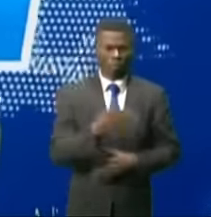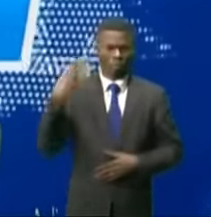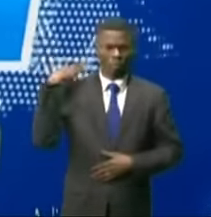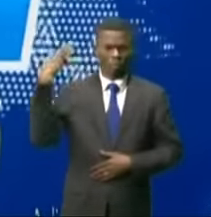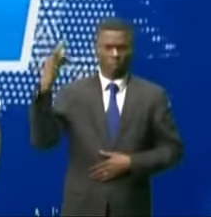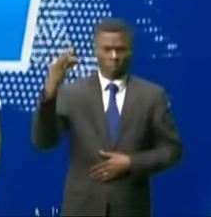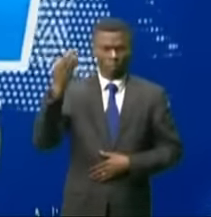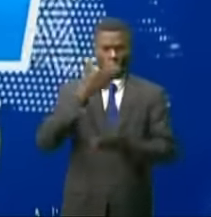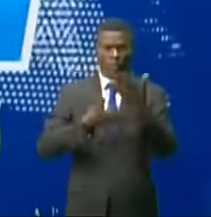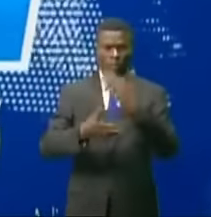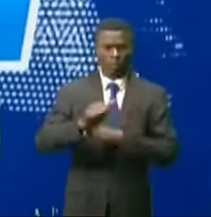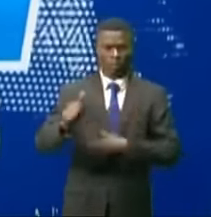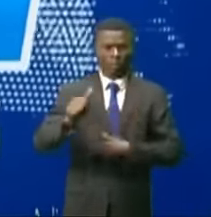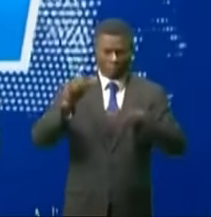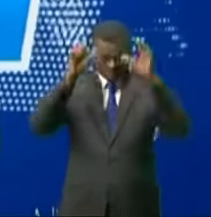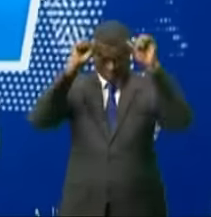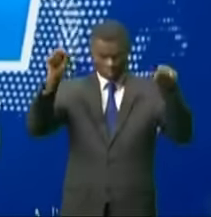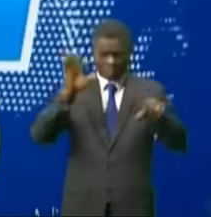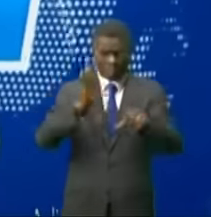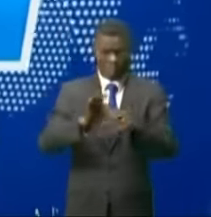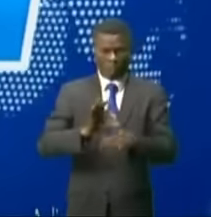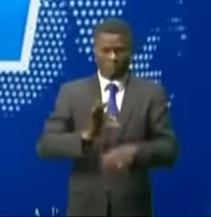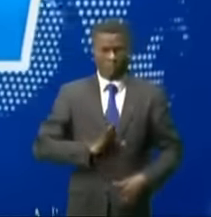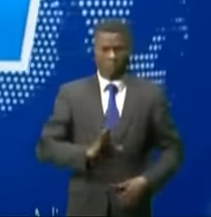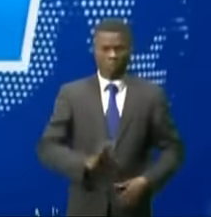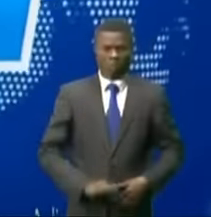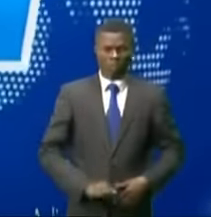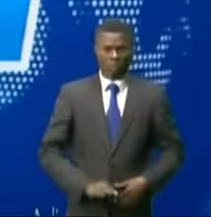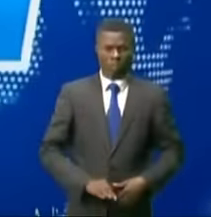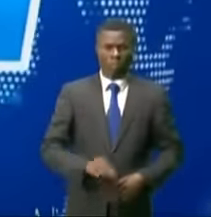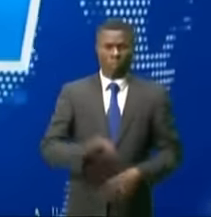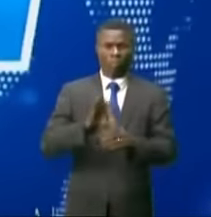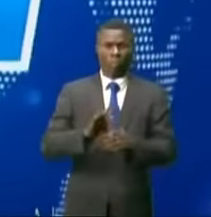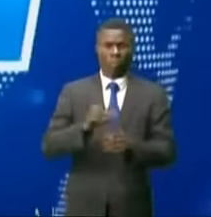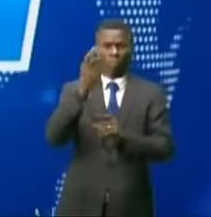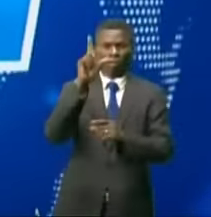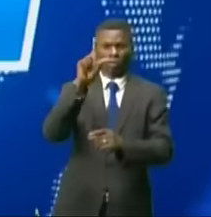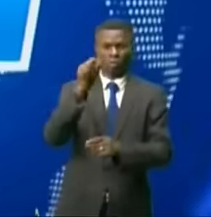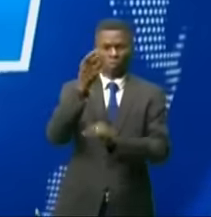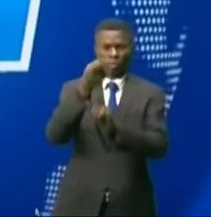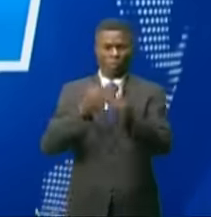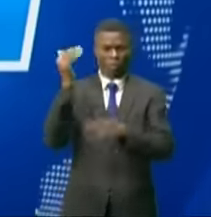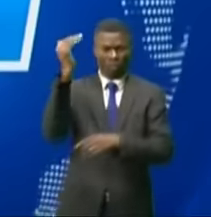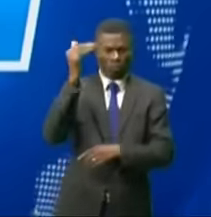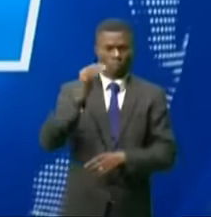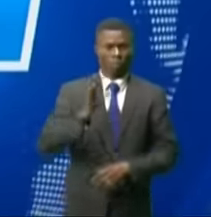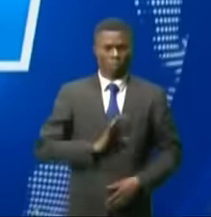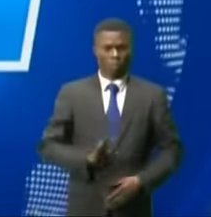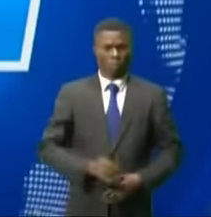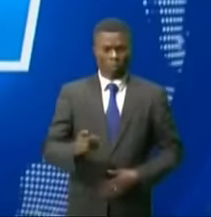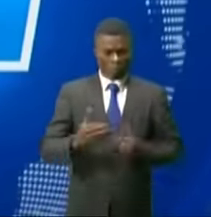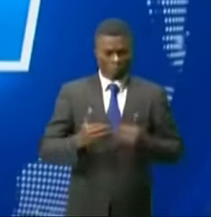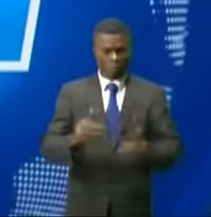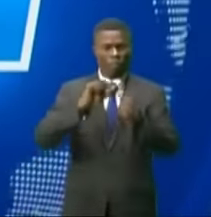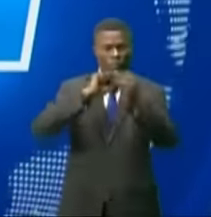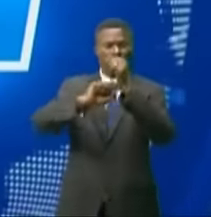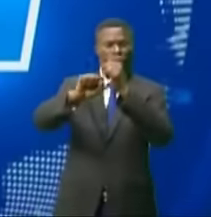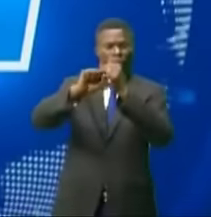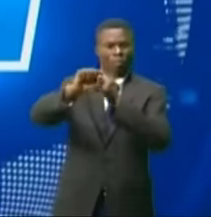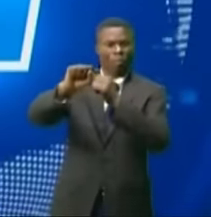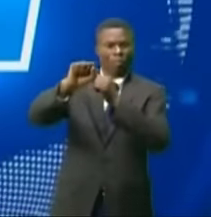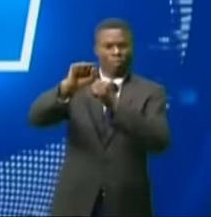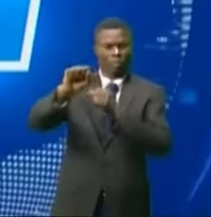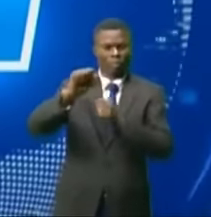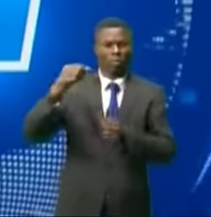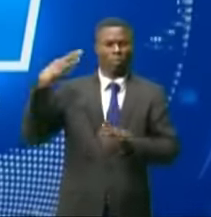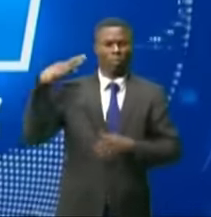Candidat à sa propre succession pour la présidentielle du 20 décembre prochain, Félix Antoine Tshisekedi Tshilombo poursuit sa campagne électorale.